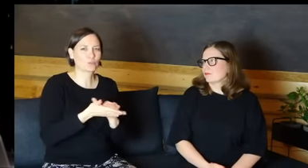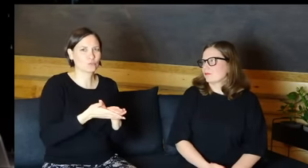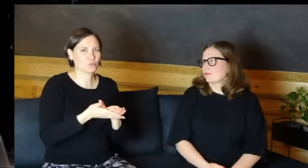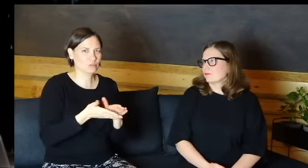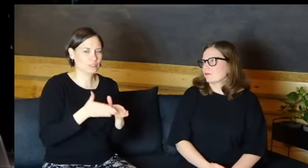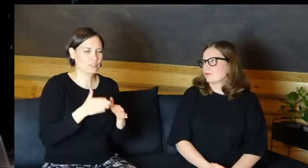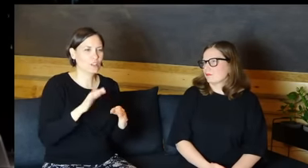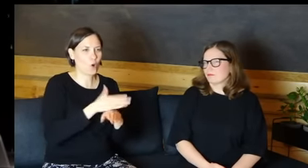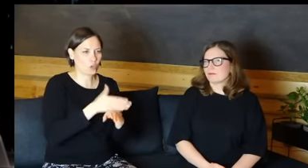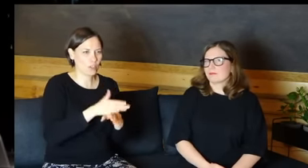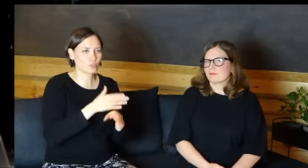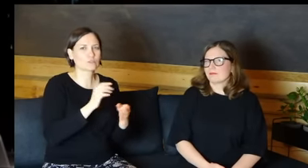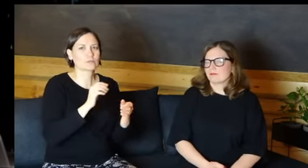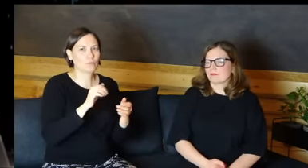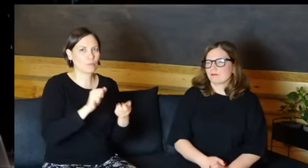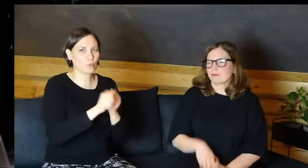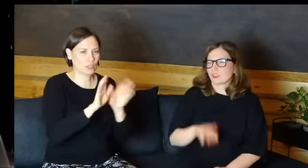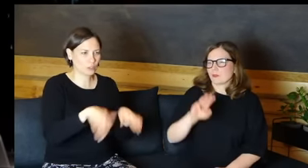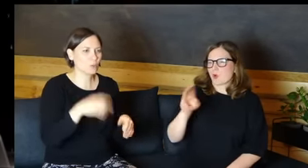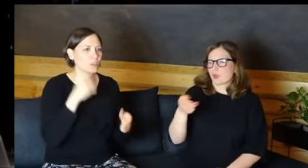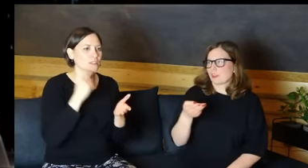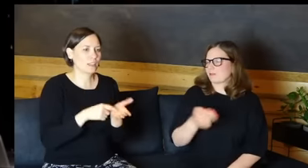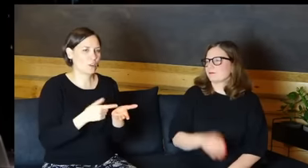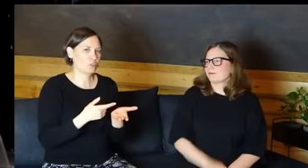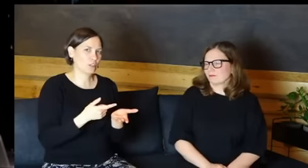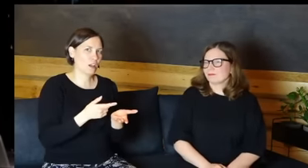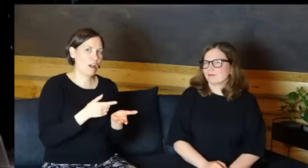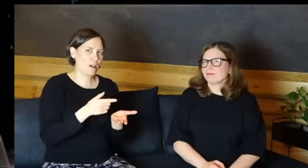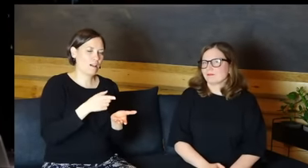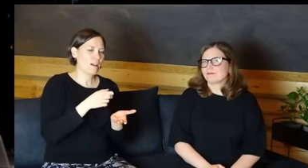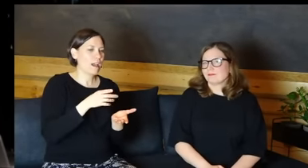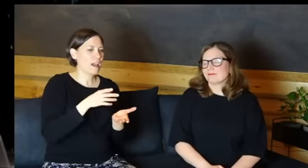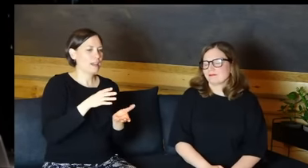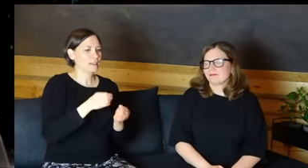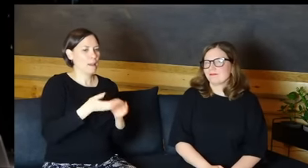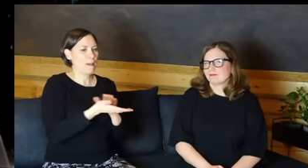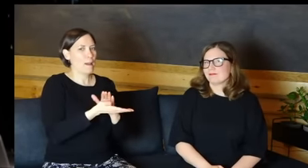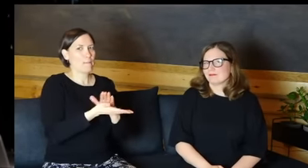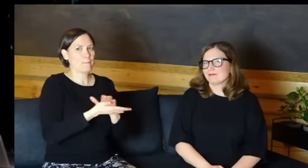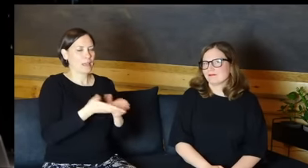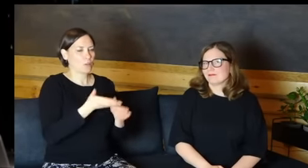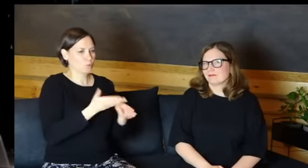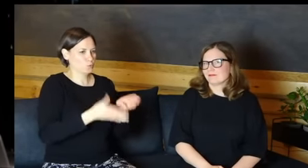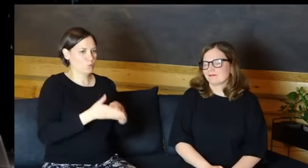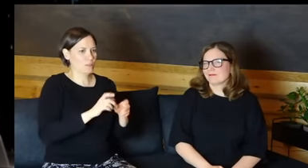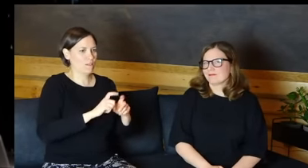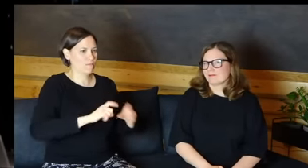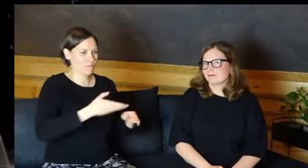siihen suuntaan, että se ymmärtää rakentamisesta vähän muutakin kuin tämän perustusvaiheen.